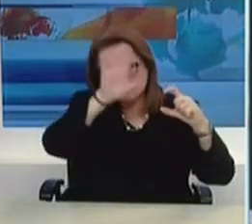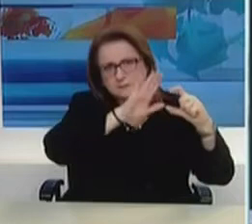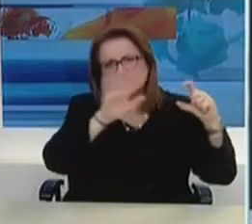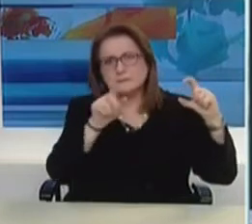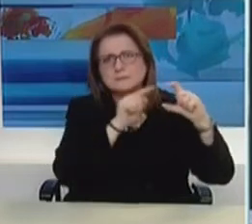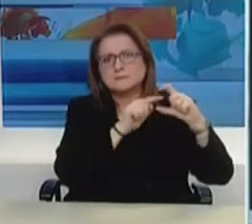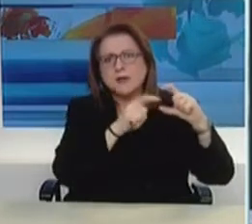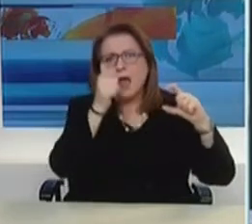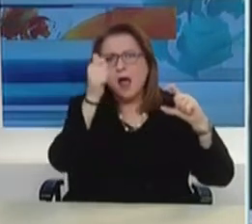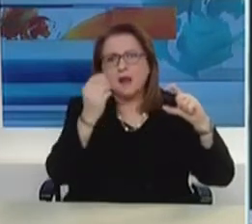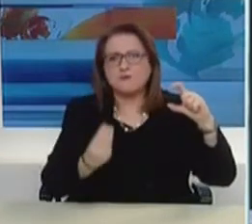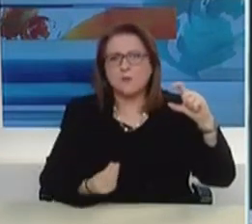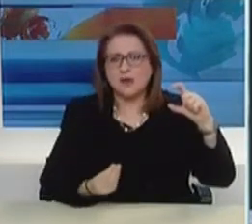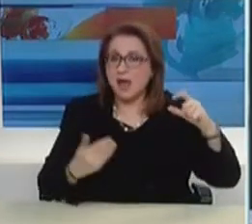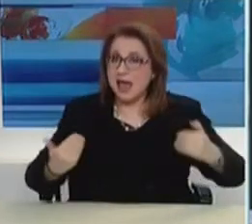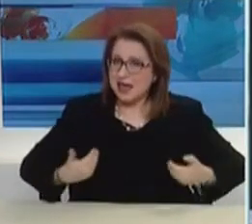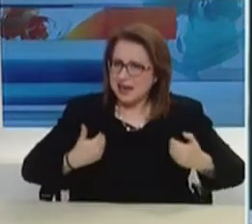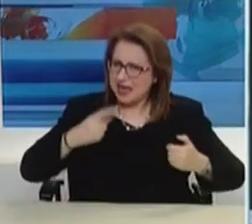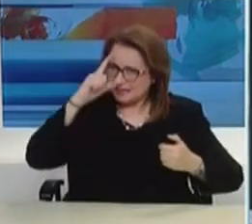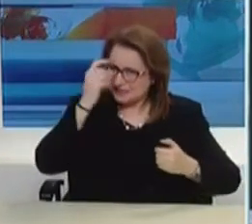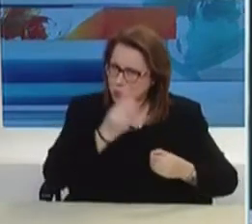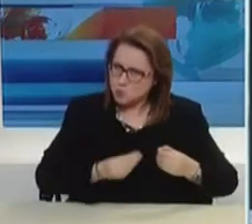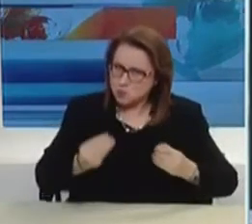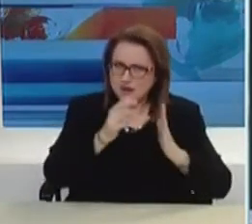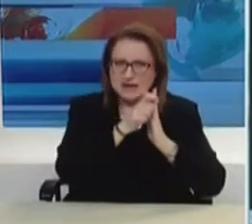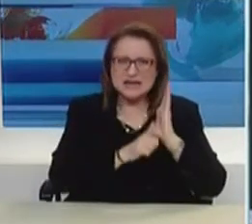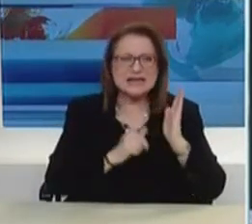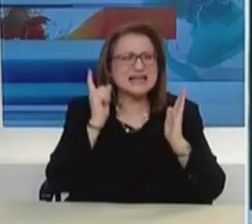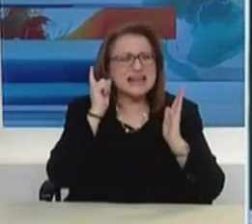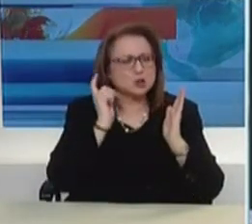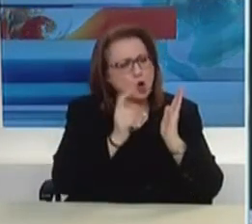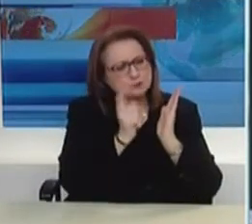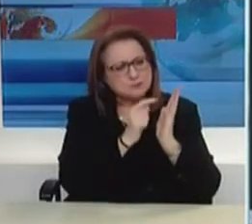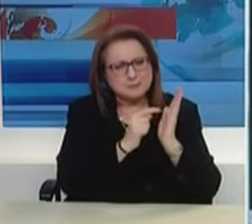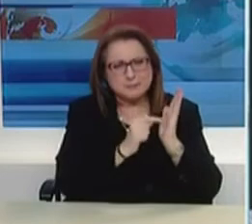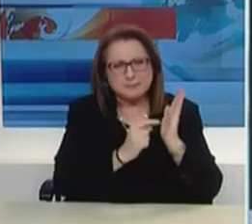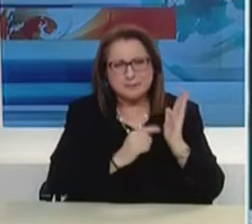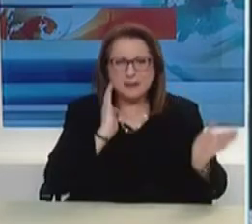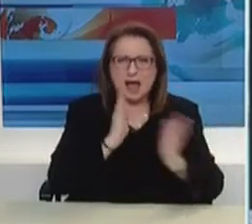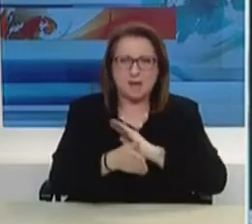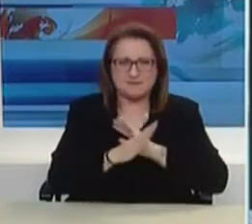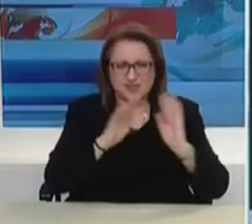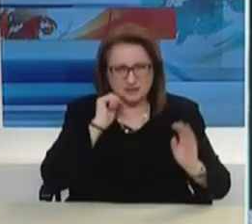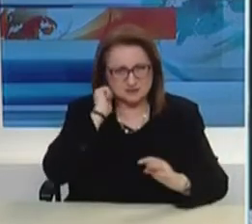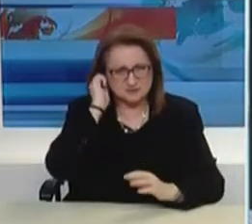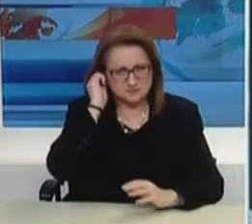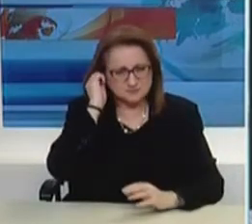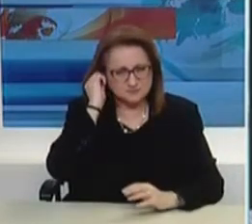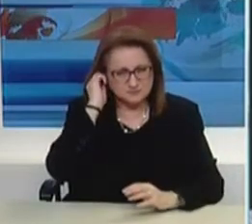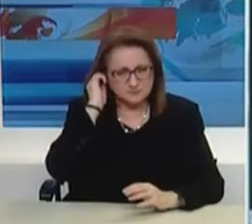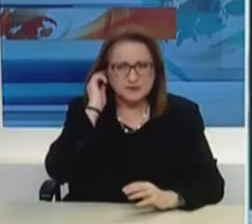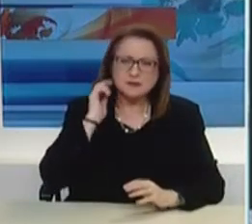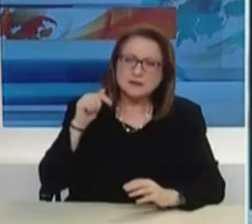νεότεροι έχουν και ειδικές εφαρμογές στα κινητά τους. Τι παρατηρήθηκε σήμερα?